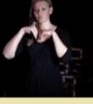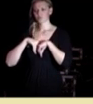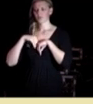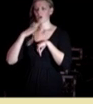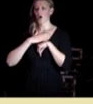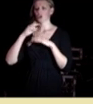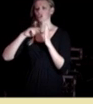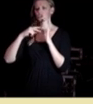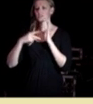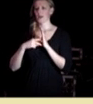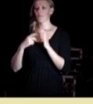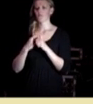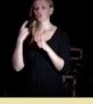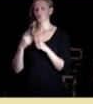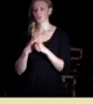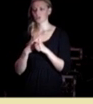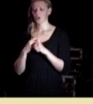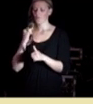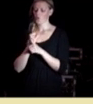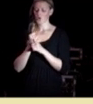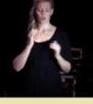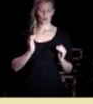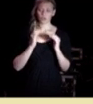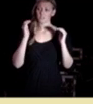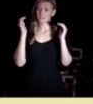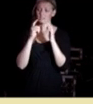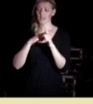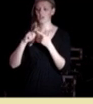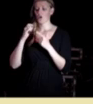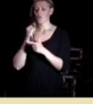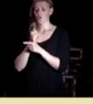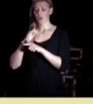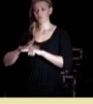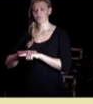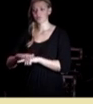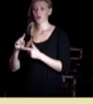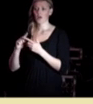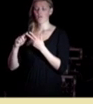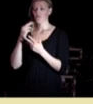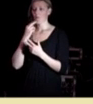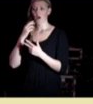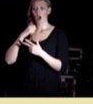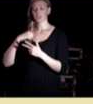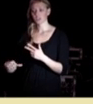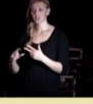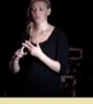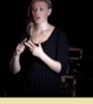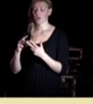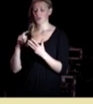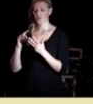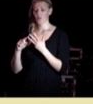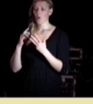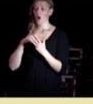vi har systemfaktorer, altså hvordan vi organisert, hvor vi forankret, hvem har ansvar, hvor